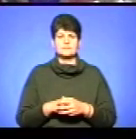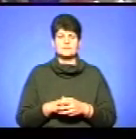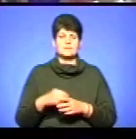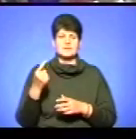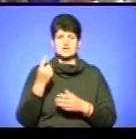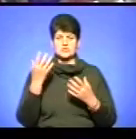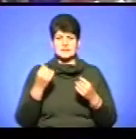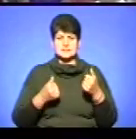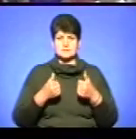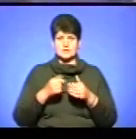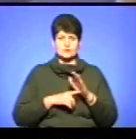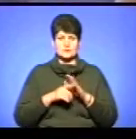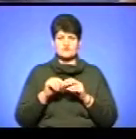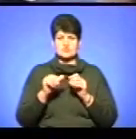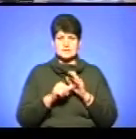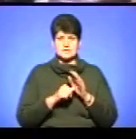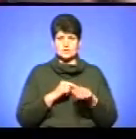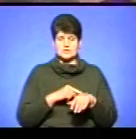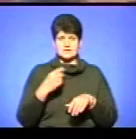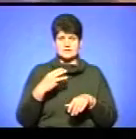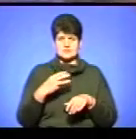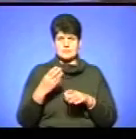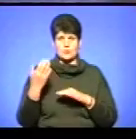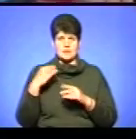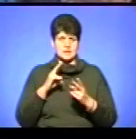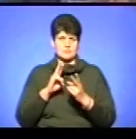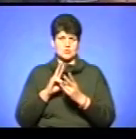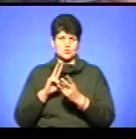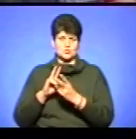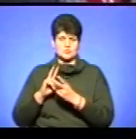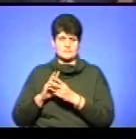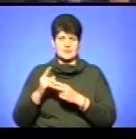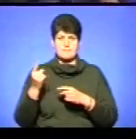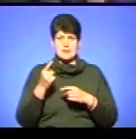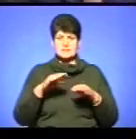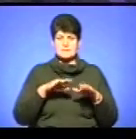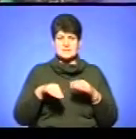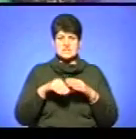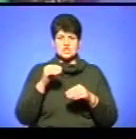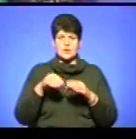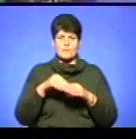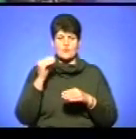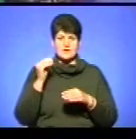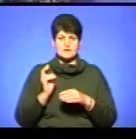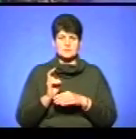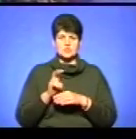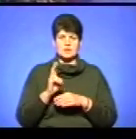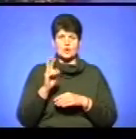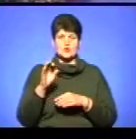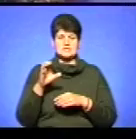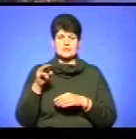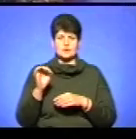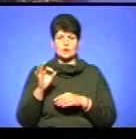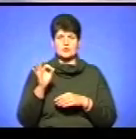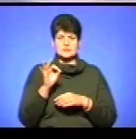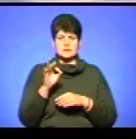Перший день змагань розпочався о 16:30 попередніми сутичками. Першими після жеребкування на килим вийшли Костенко Олександр